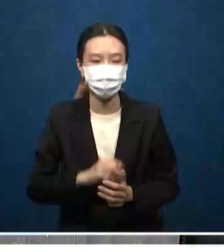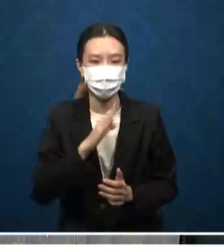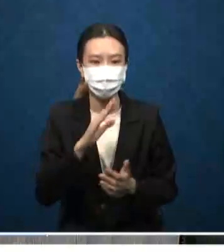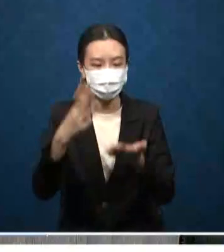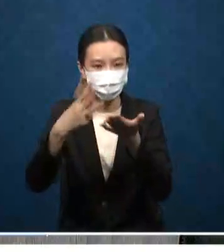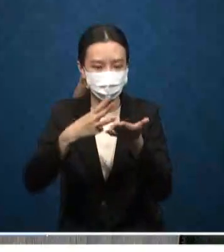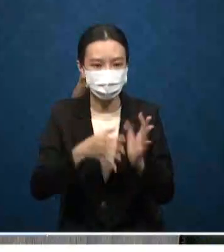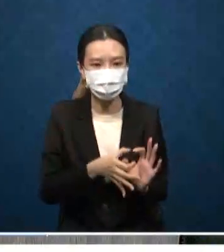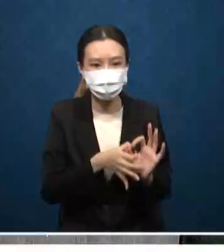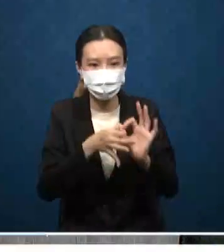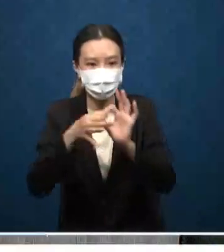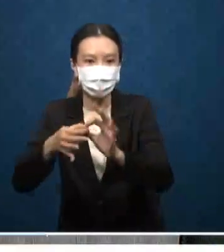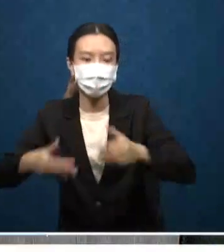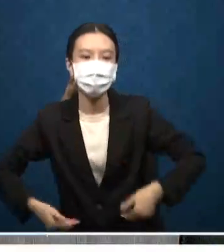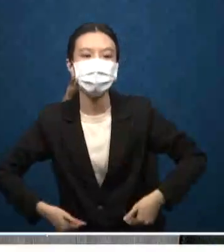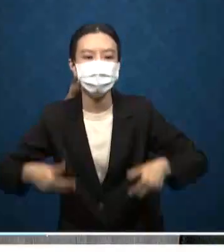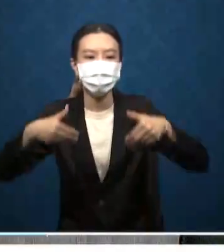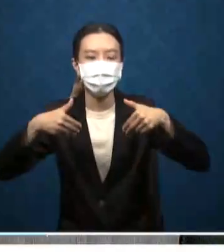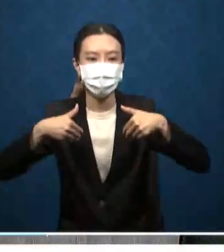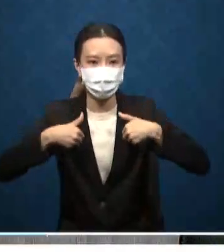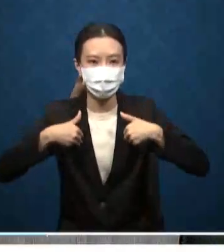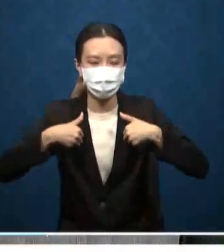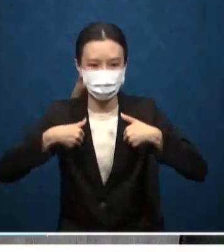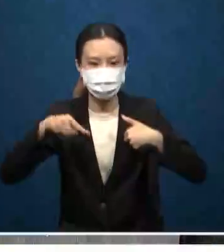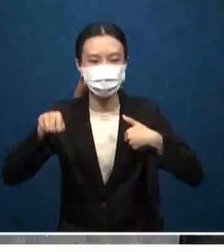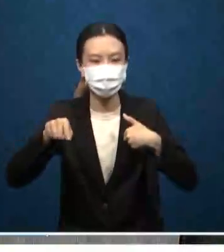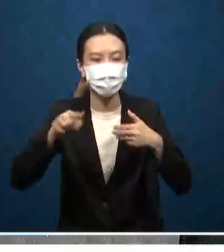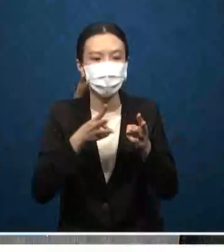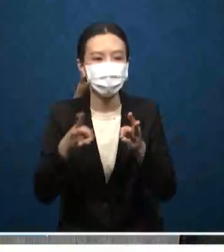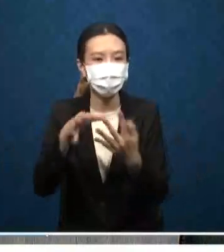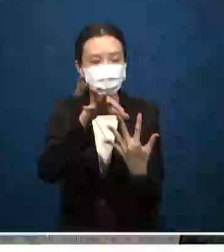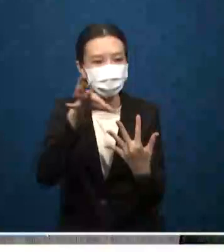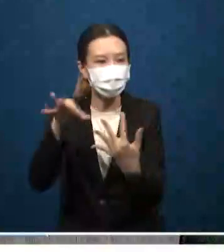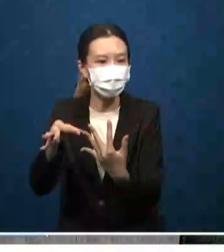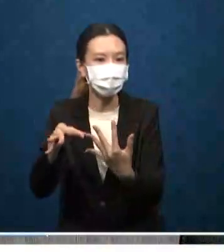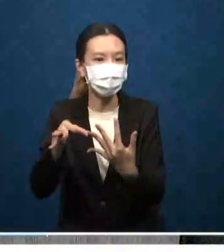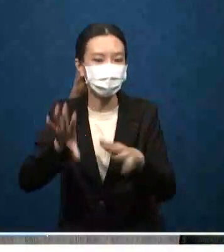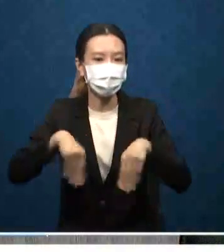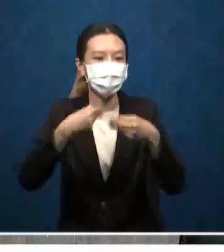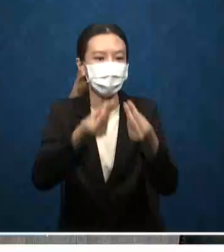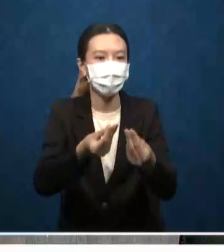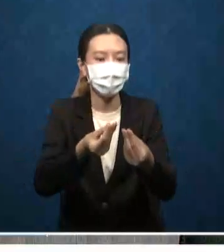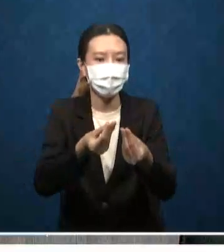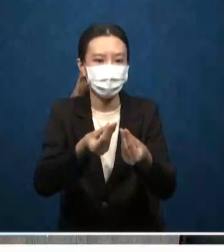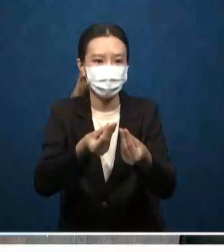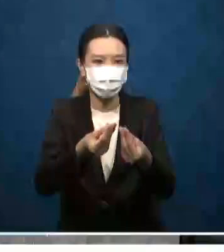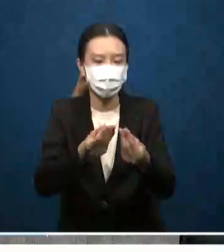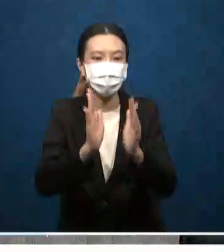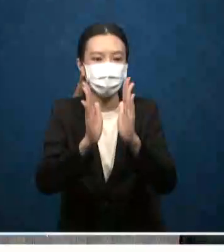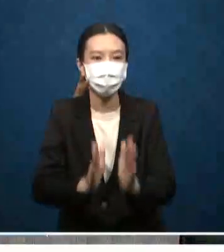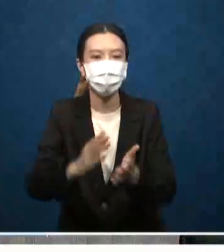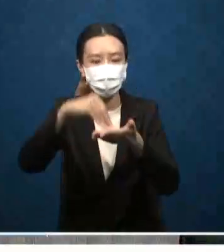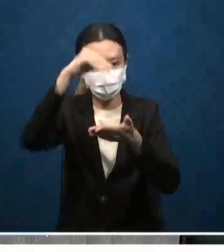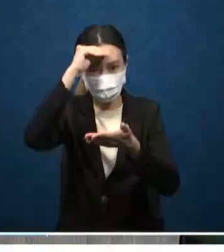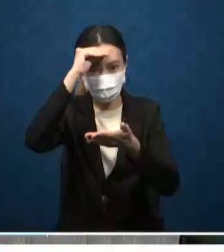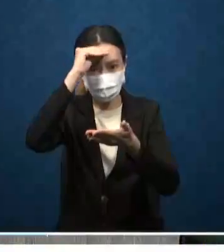จะสอดคล้องกับวิถีชีวิตและเป็นทางเลือกให้กับผู้เรียนมากที่สุดนั่นหมายความว่าหลักสูตรนั้นจะต้อง